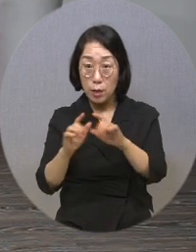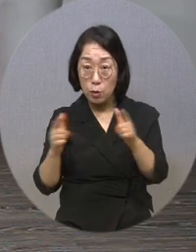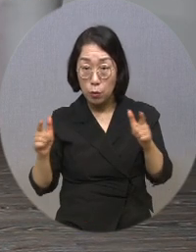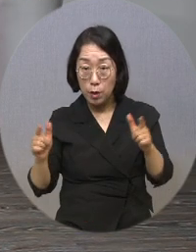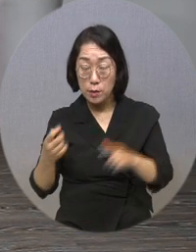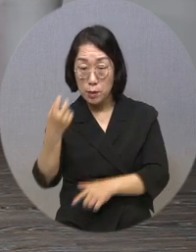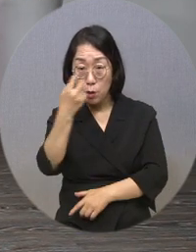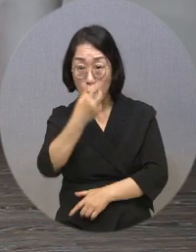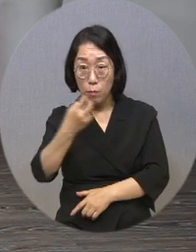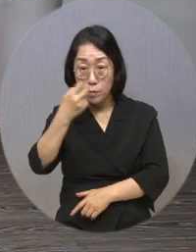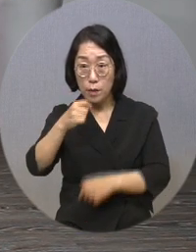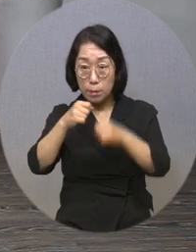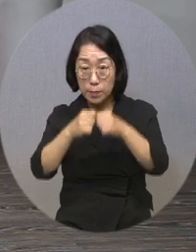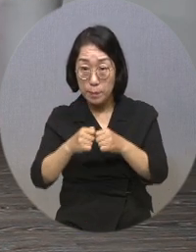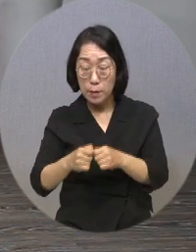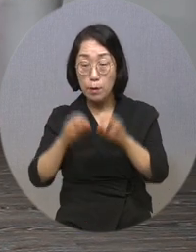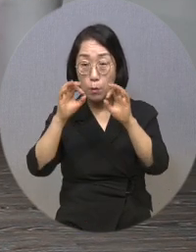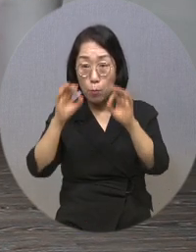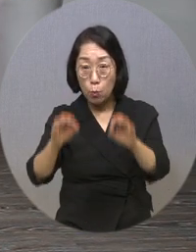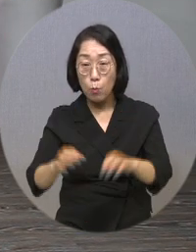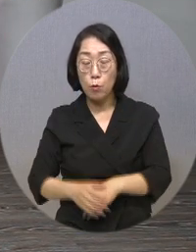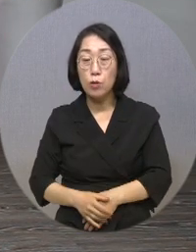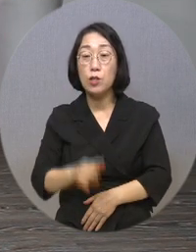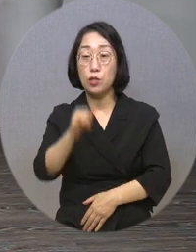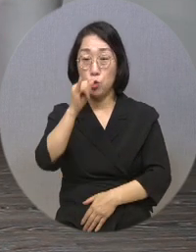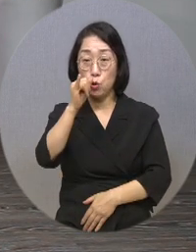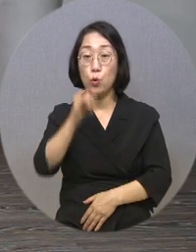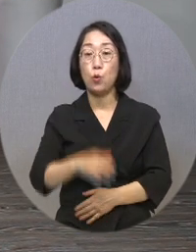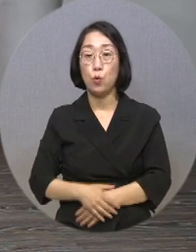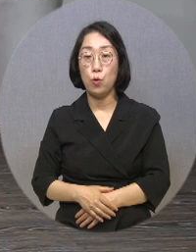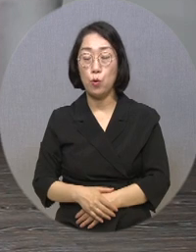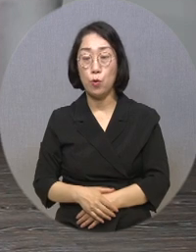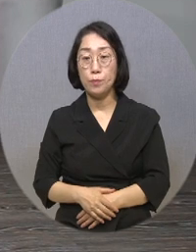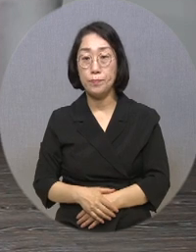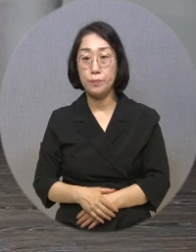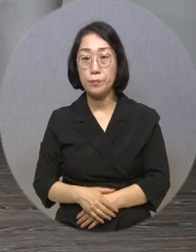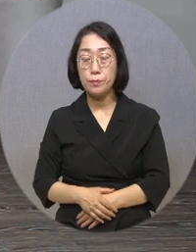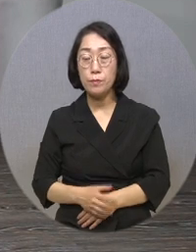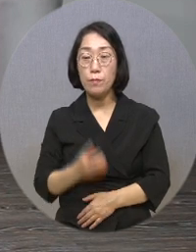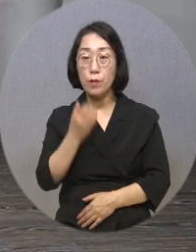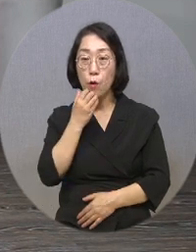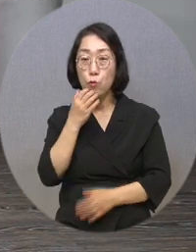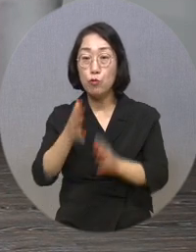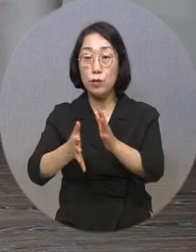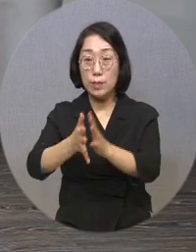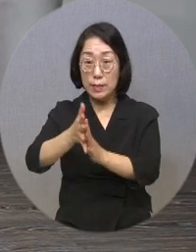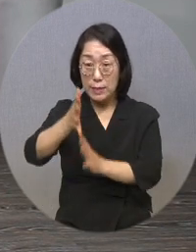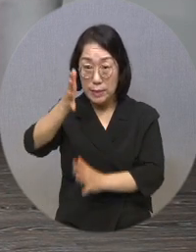해도 실제 지금 상용화돼서 네. 운행하고 있습니다. 그러니까 실제 서울시가